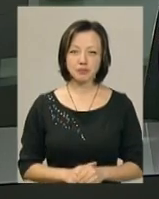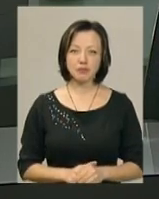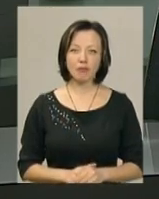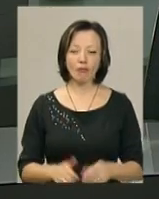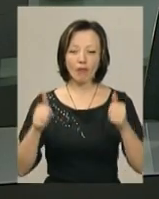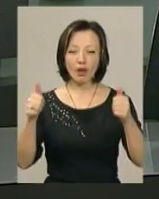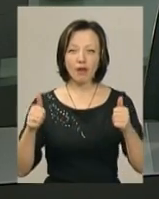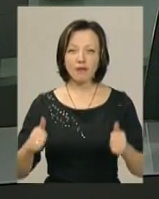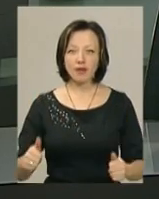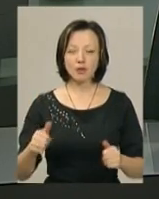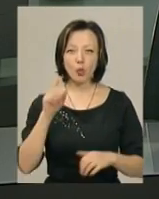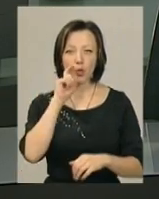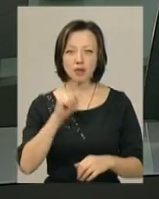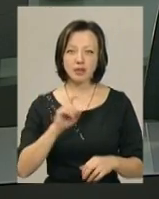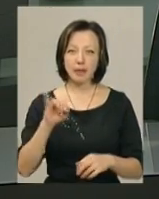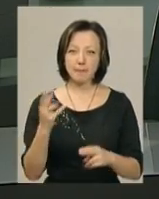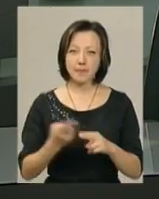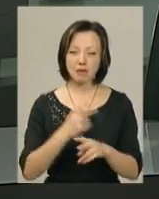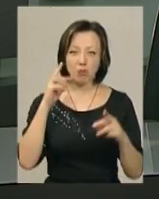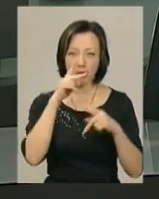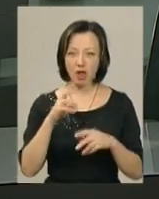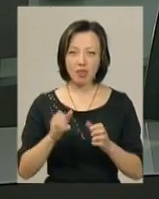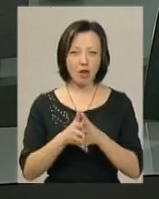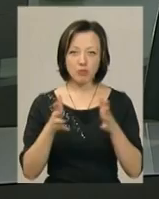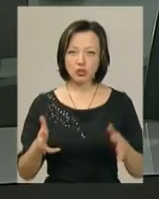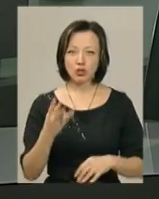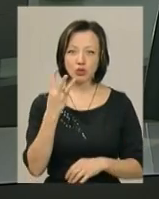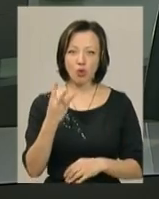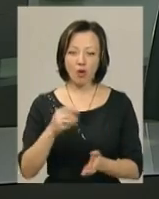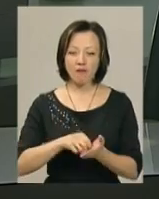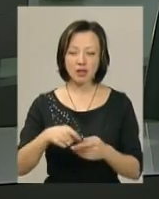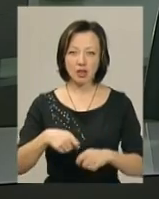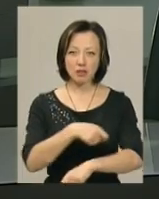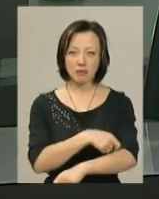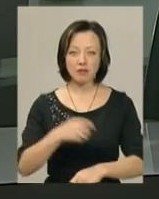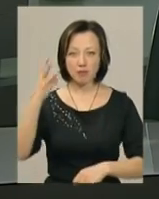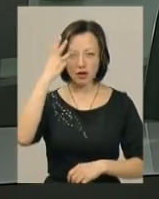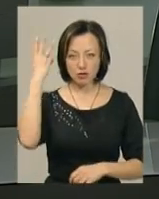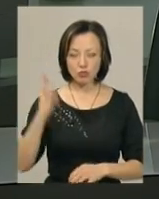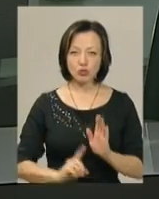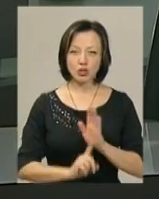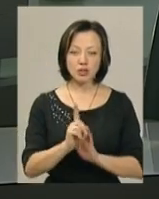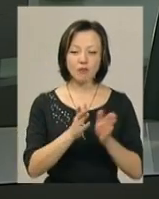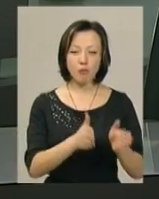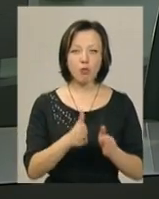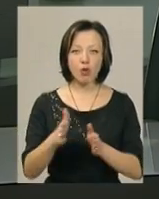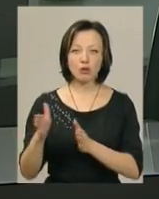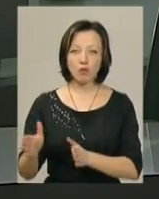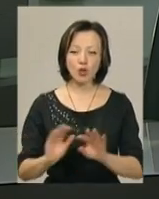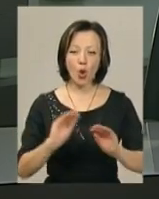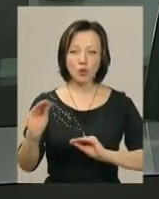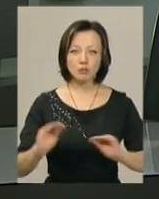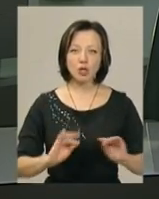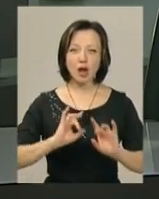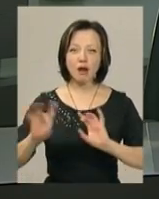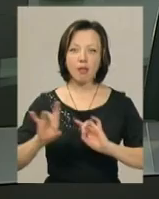Вивіски українською та без помилок, а ще не більше 3 квадратних метрів. В обласному центрі взялися впорядковувати розміщення